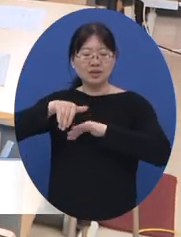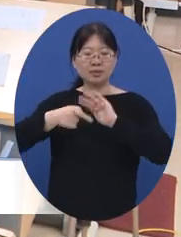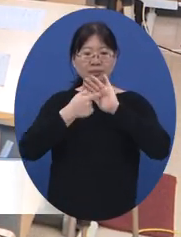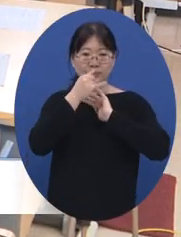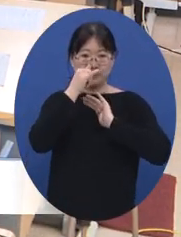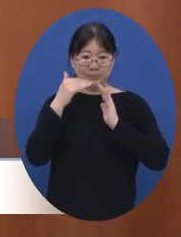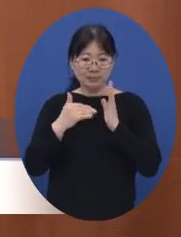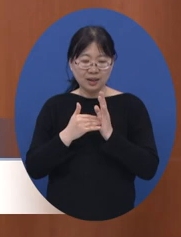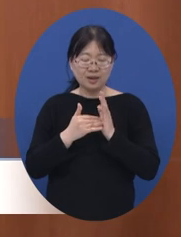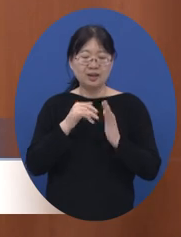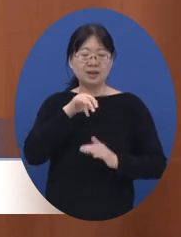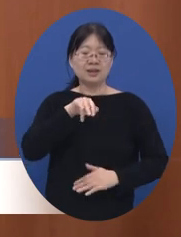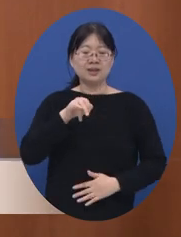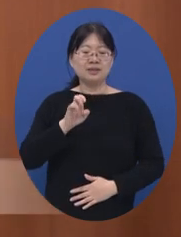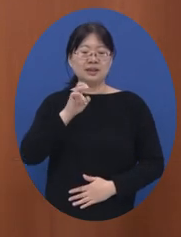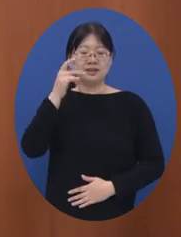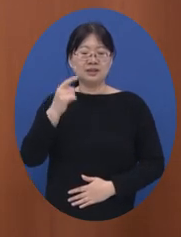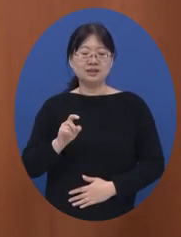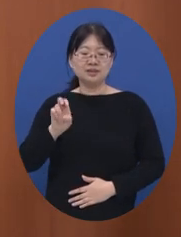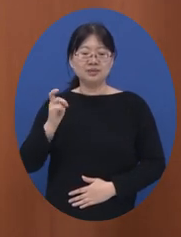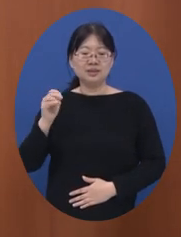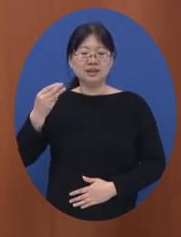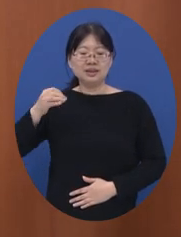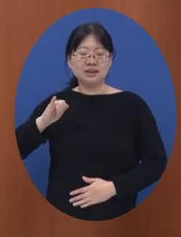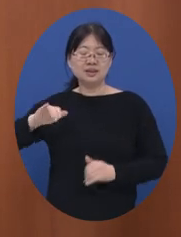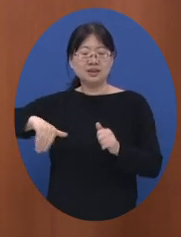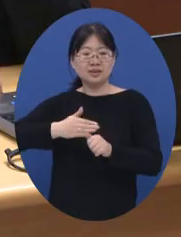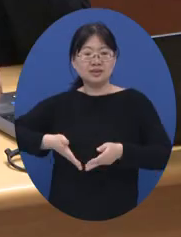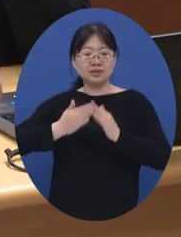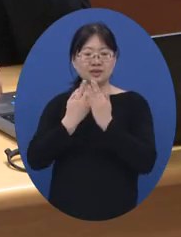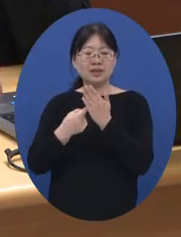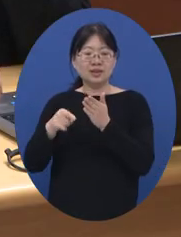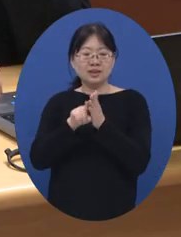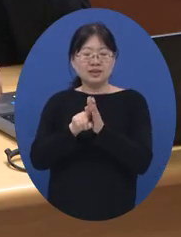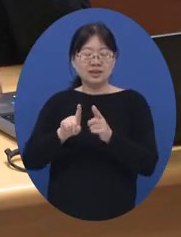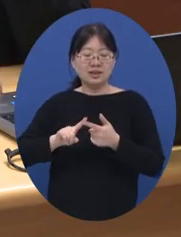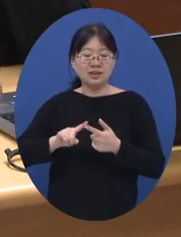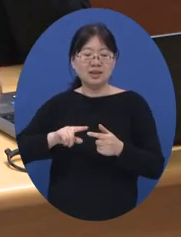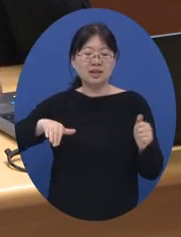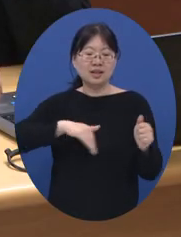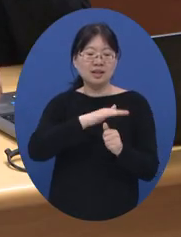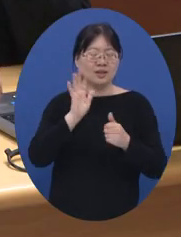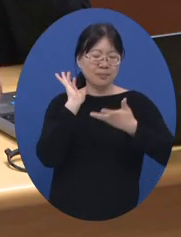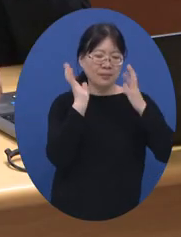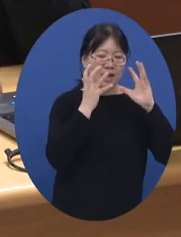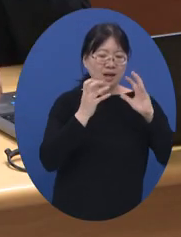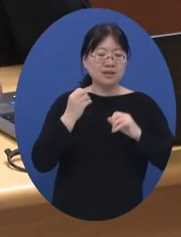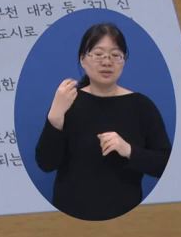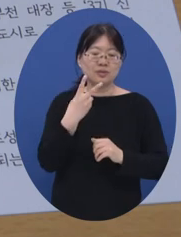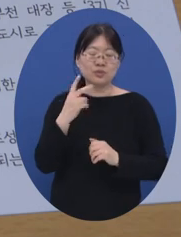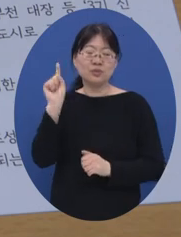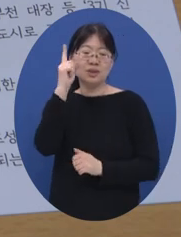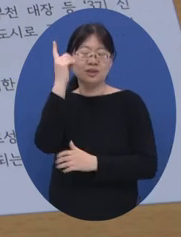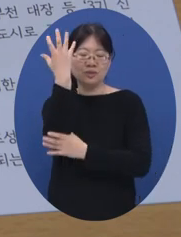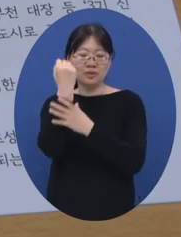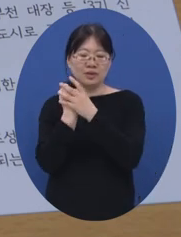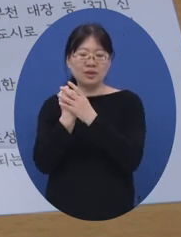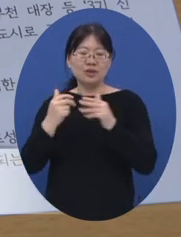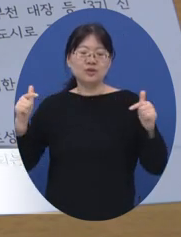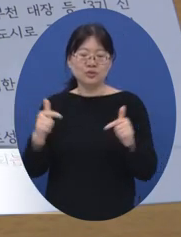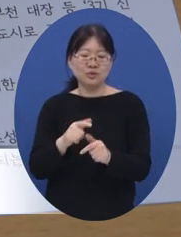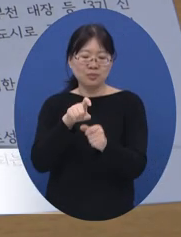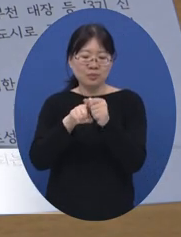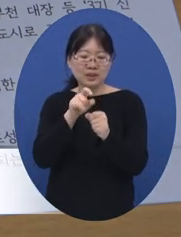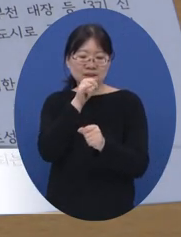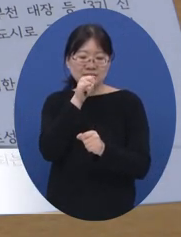발표했습니다. 스마트 모빌리티 환경 구축을 통해 교통 혼잡과 자동차 배기가스로 인한 대기 오염을 줄이는 게 목표.